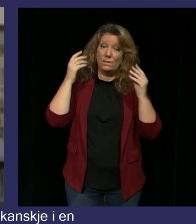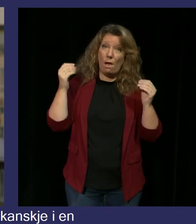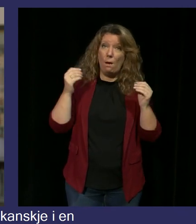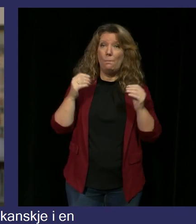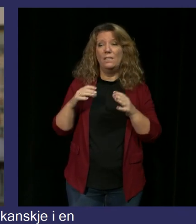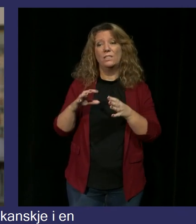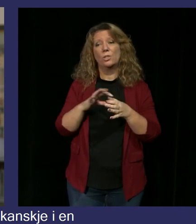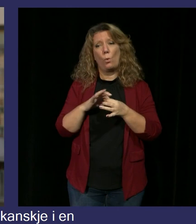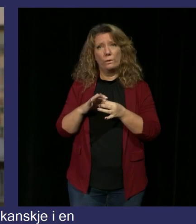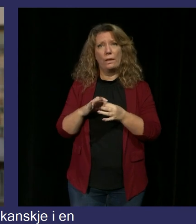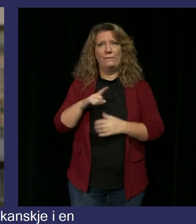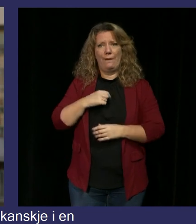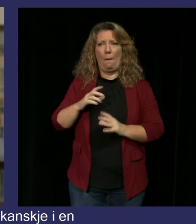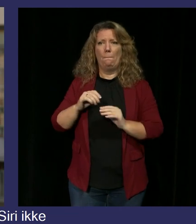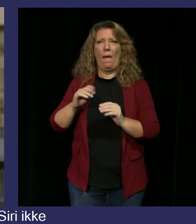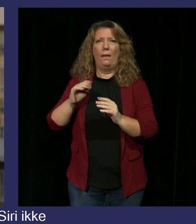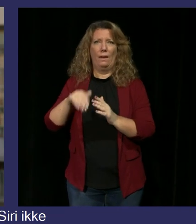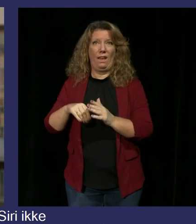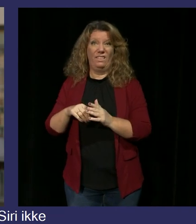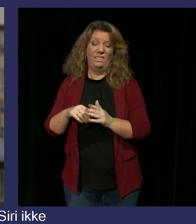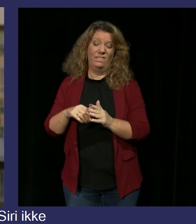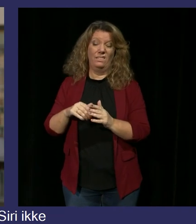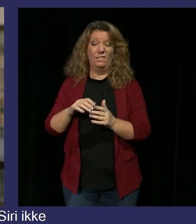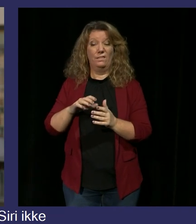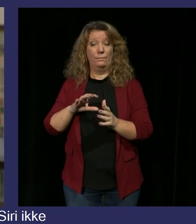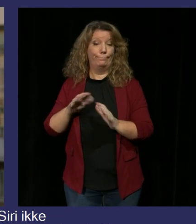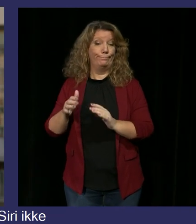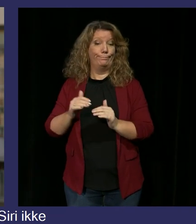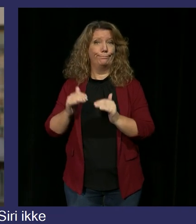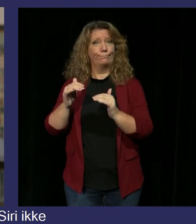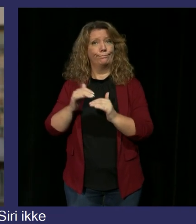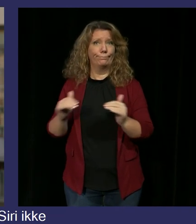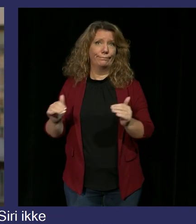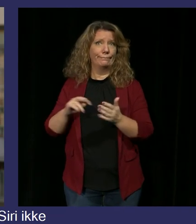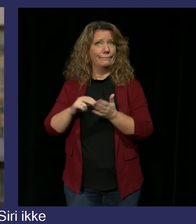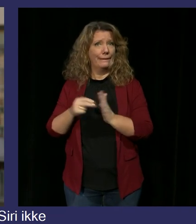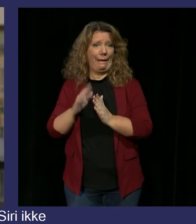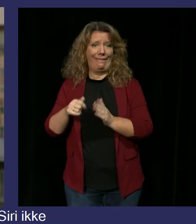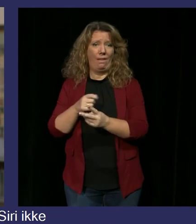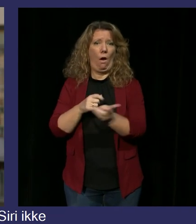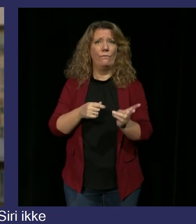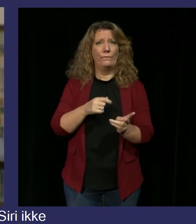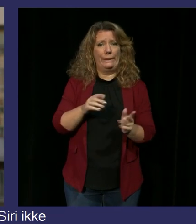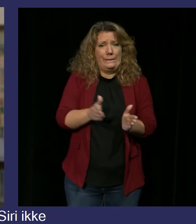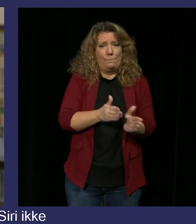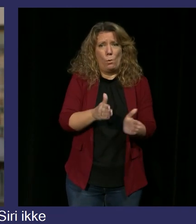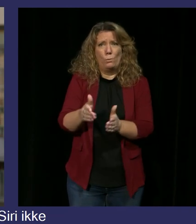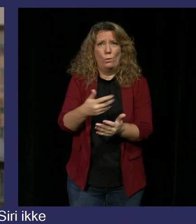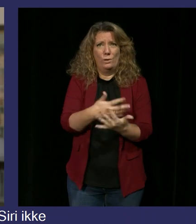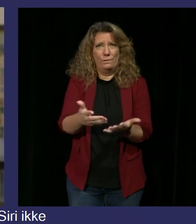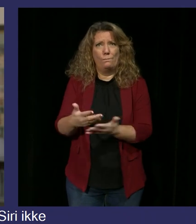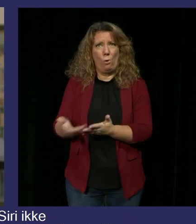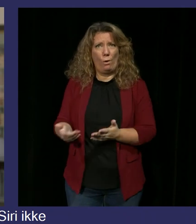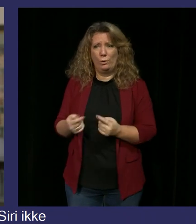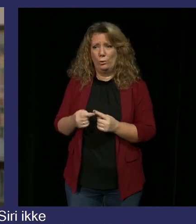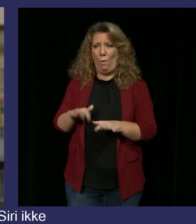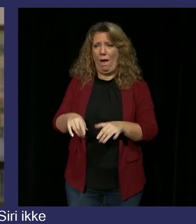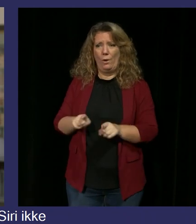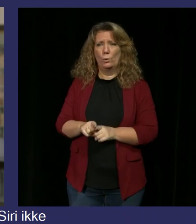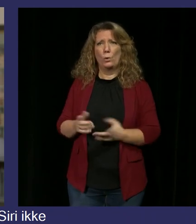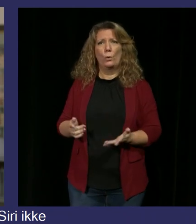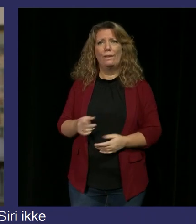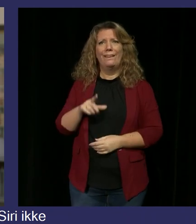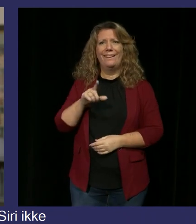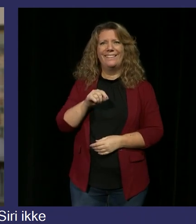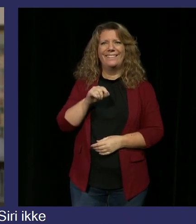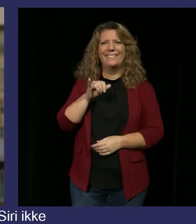bedre stilt enn mange andre småspråk, så er det jo ikke sant, det er jo ikke sånn at Siri snakker jo